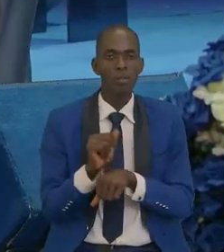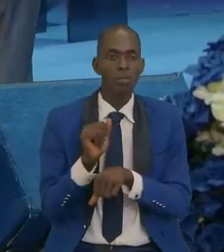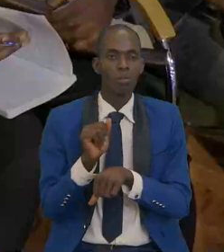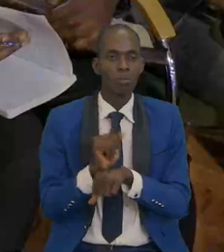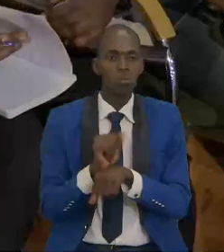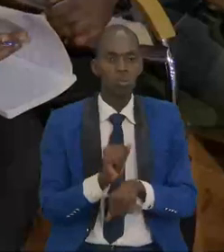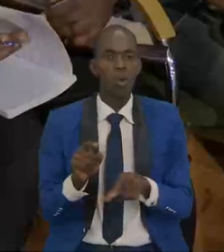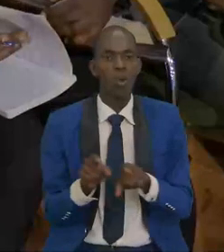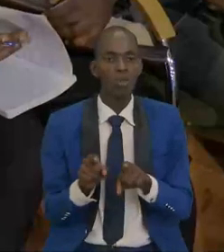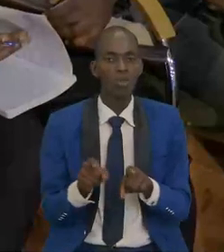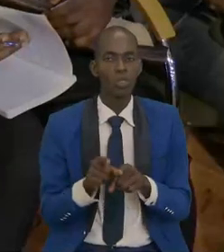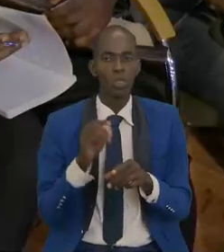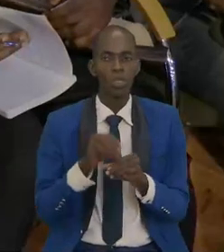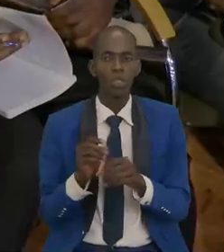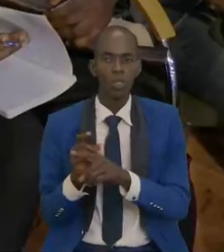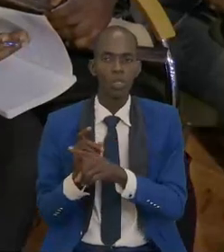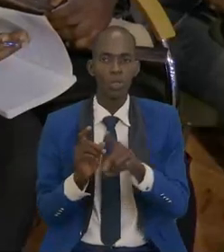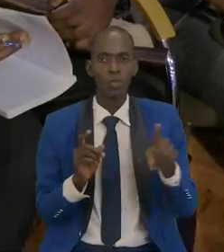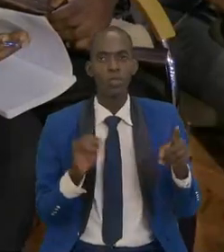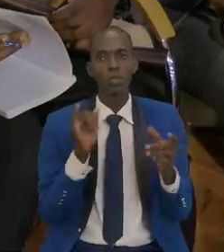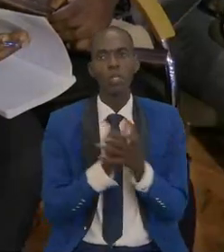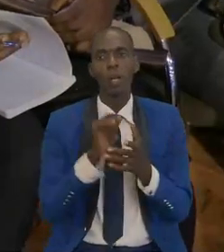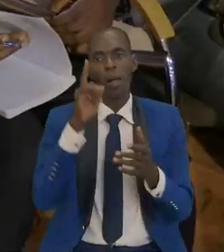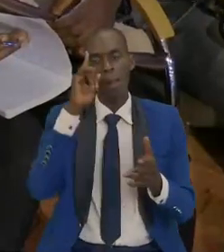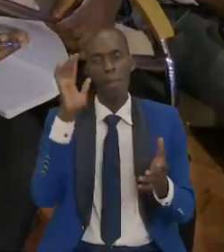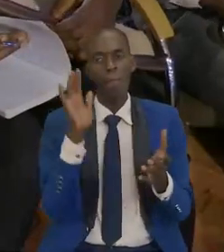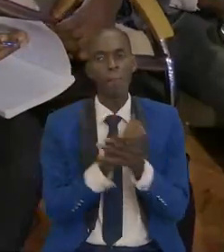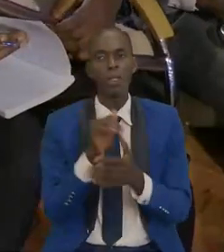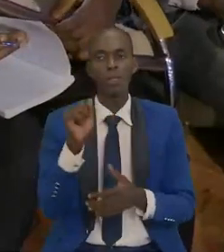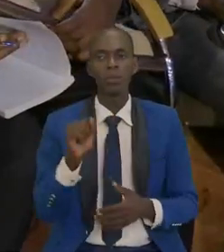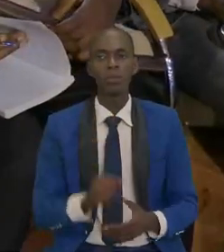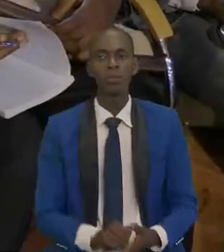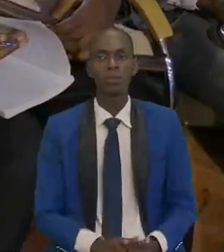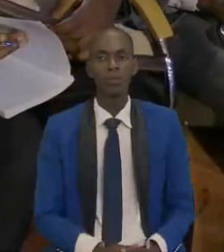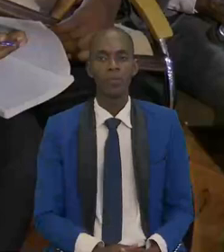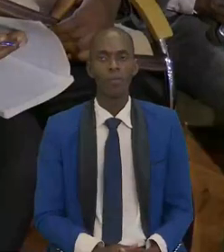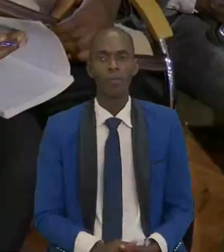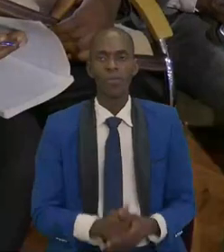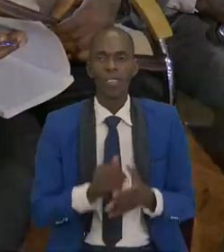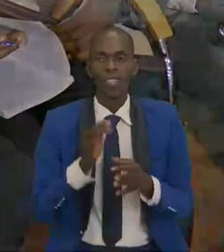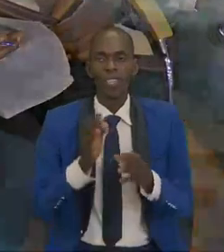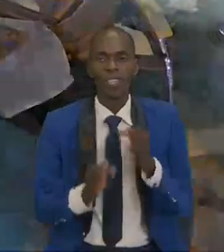la parole de Dieu qui agit en vous qui croyez?